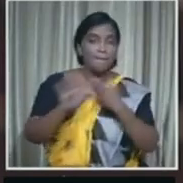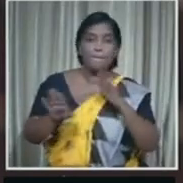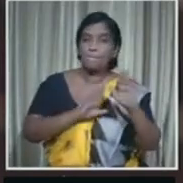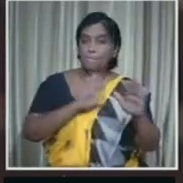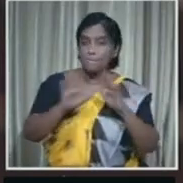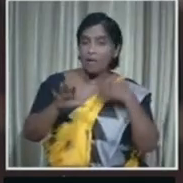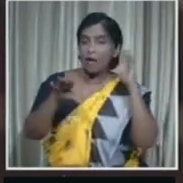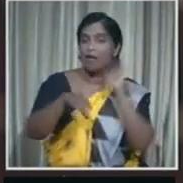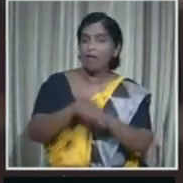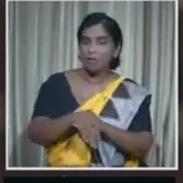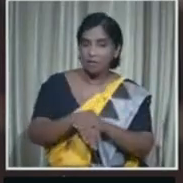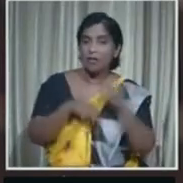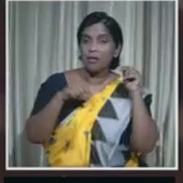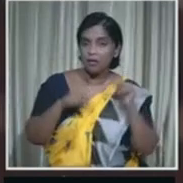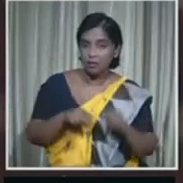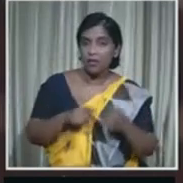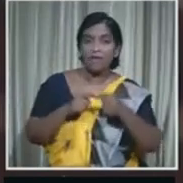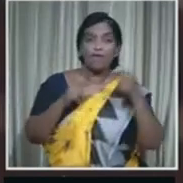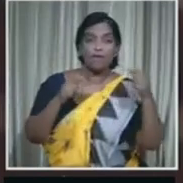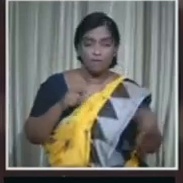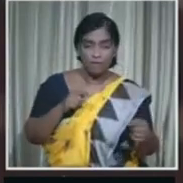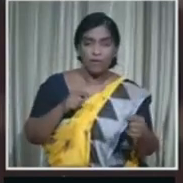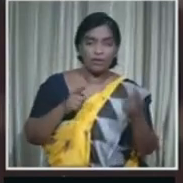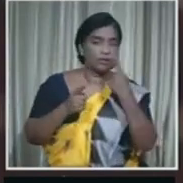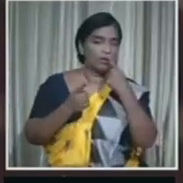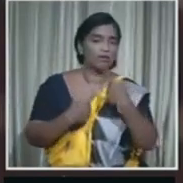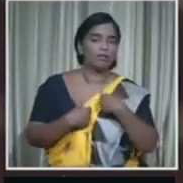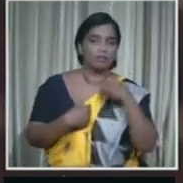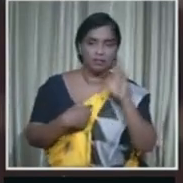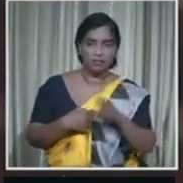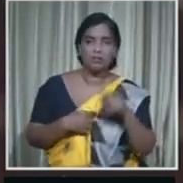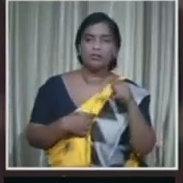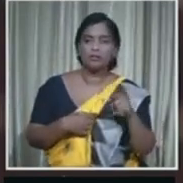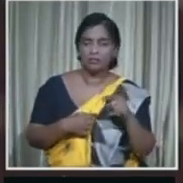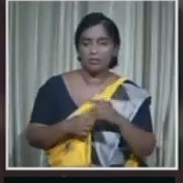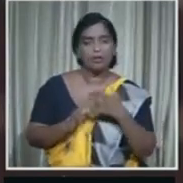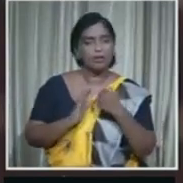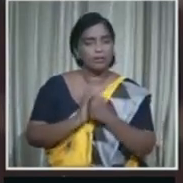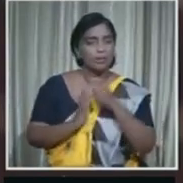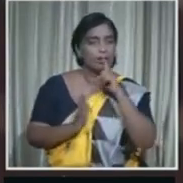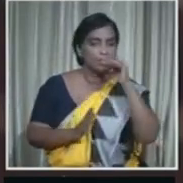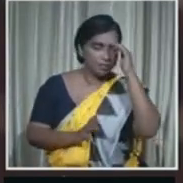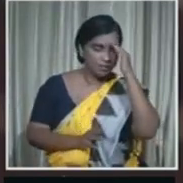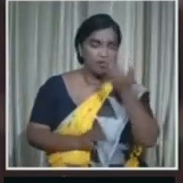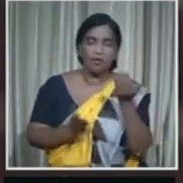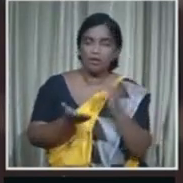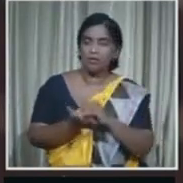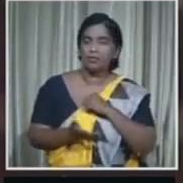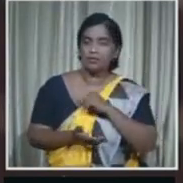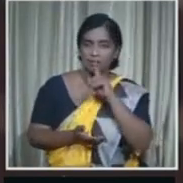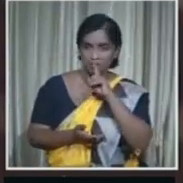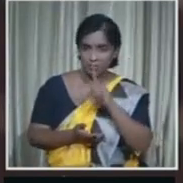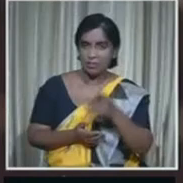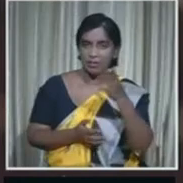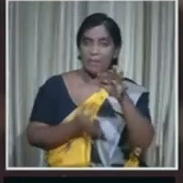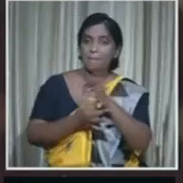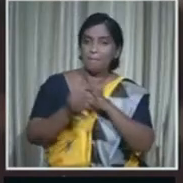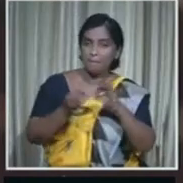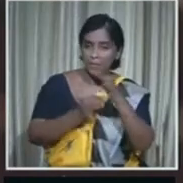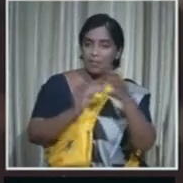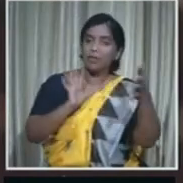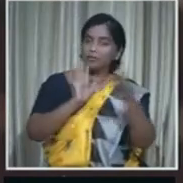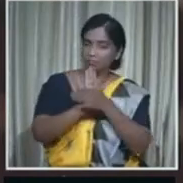අල්ලන්න කියලා. අද විපක්ෂය ඉන්න අපිට කතා කරලා කියනවා. එනසගල කඩු කතා නැගදී ඔබතුමාගේ මම නැවත වාරයක් ඉන්නවා. ඔබතුමාගේ ප්‍රජාතන්ත්‍රවාදී විහිළුවට